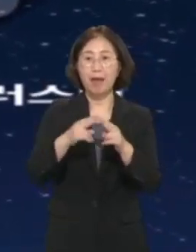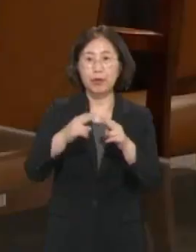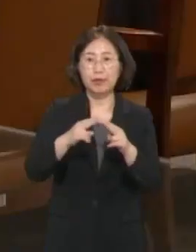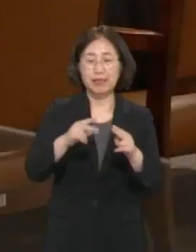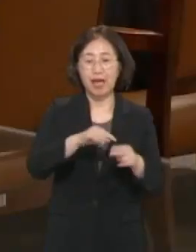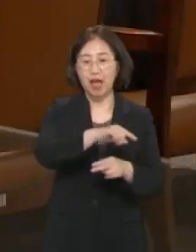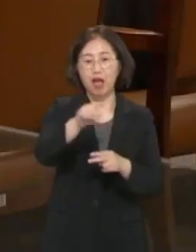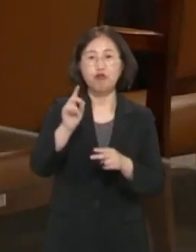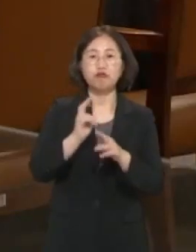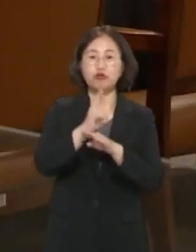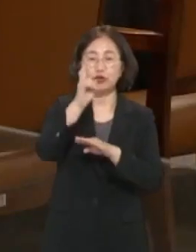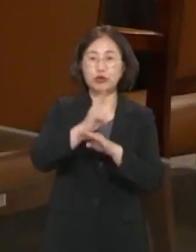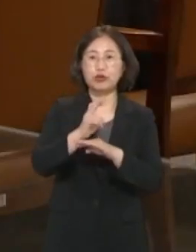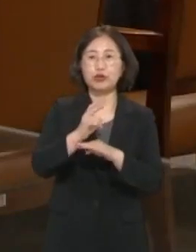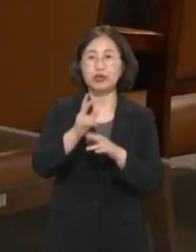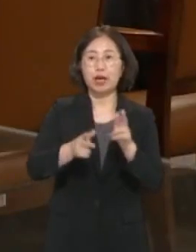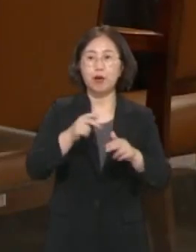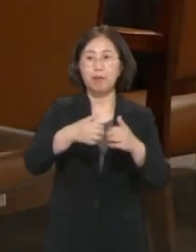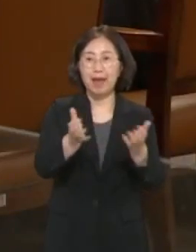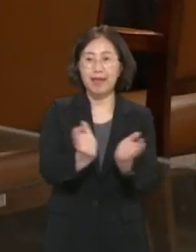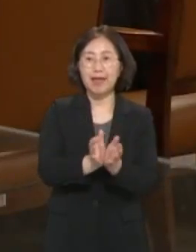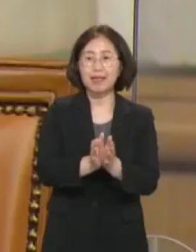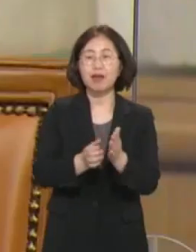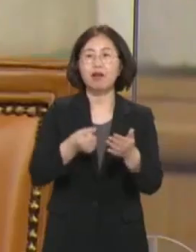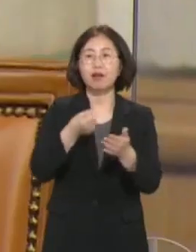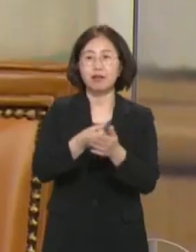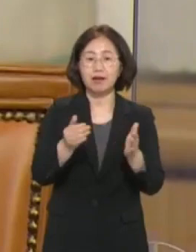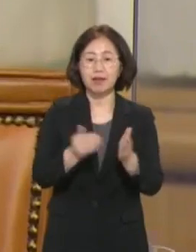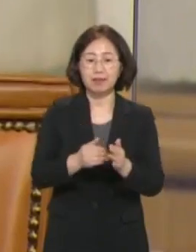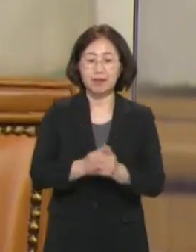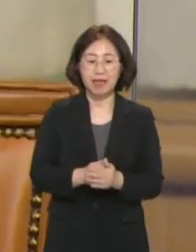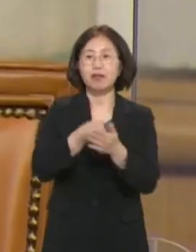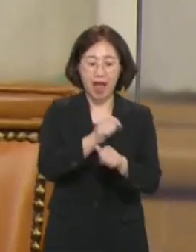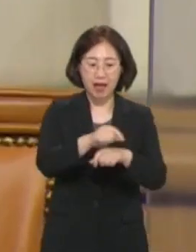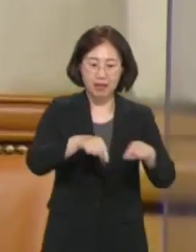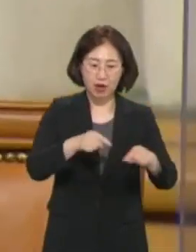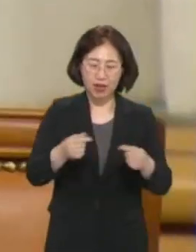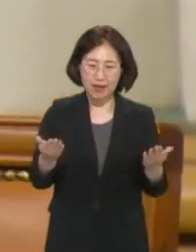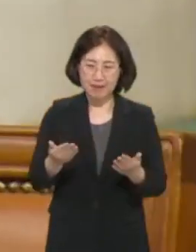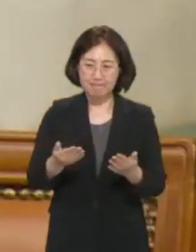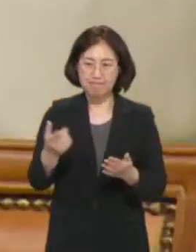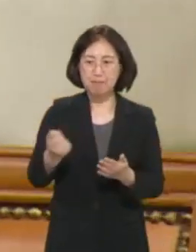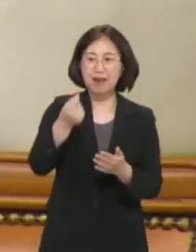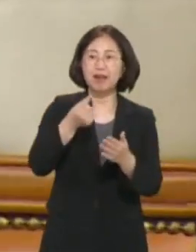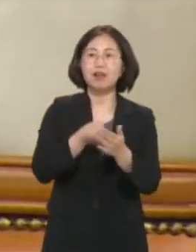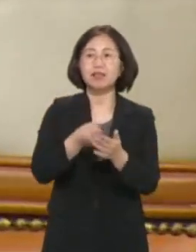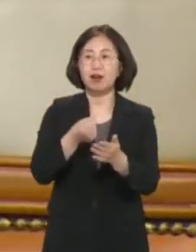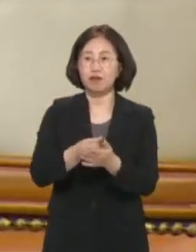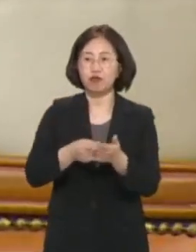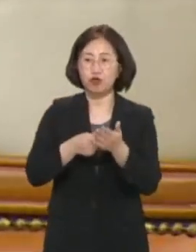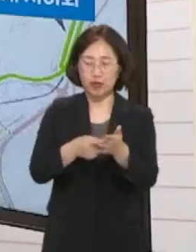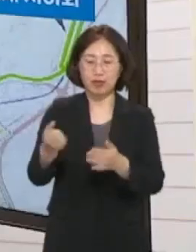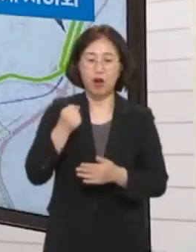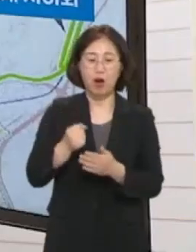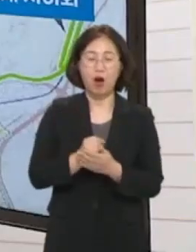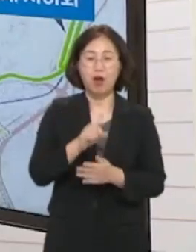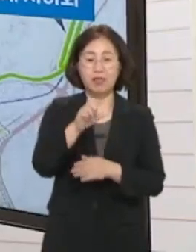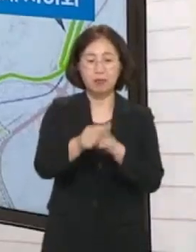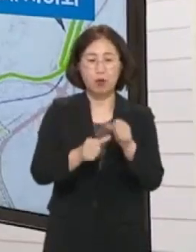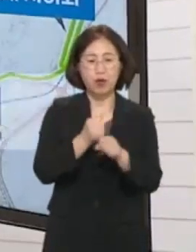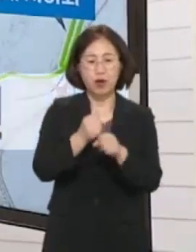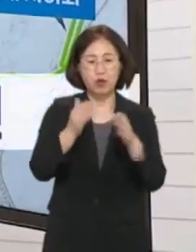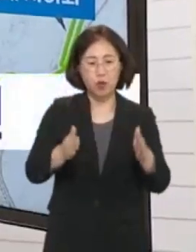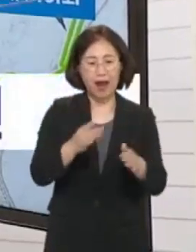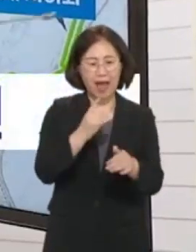시켰습니다 행정분야에선 일하는 공직문화 기조를 내세우며 속도감을 강조했습니다 15년 넘게 혼산을